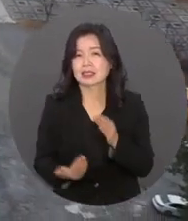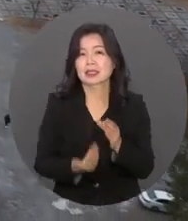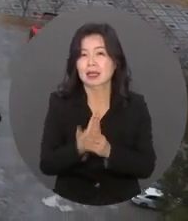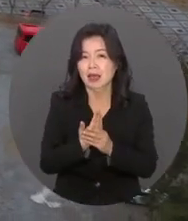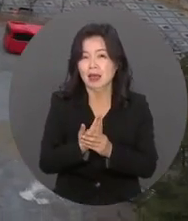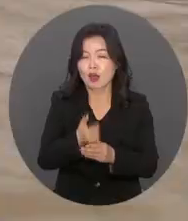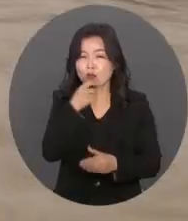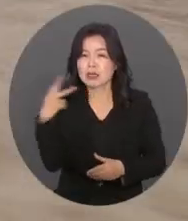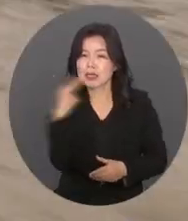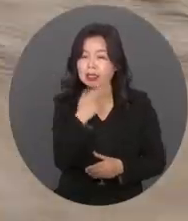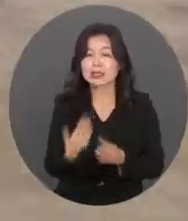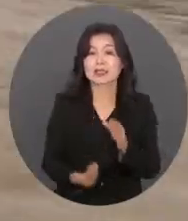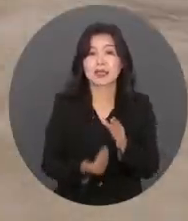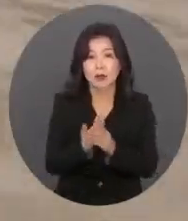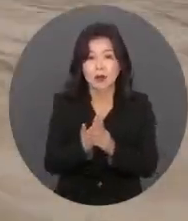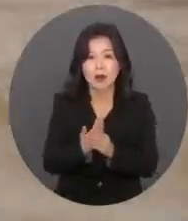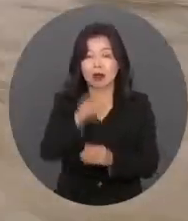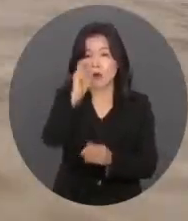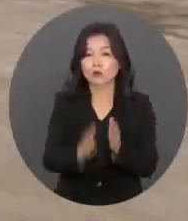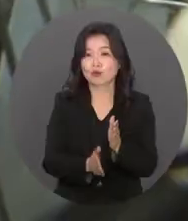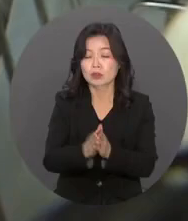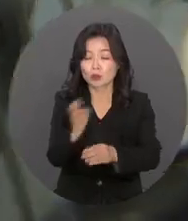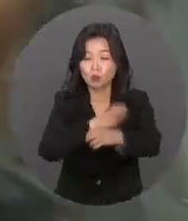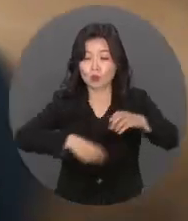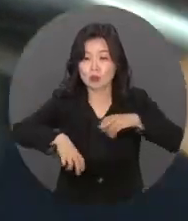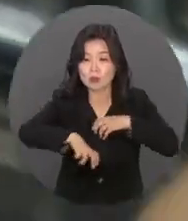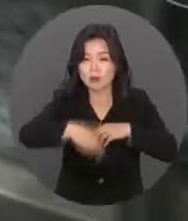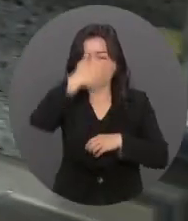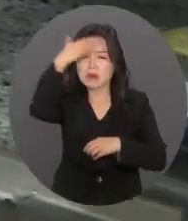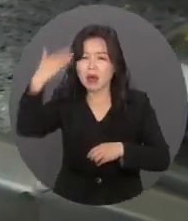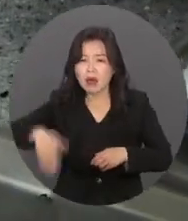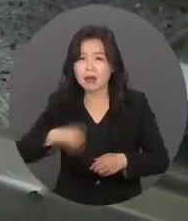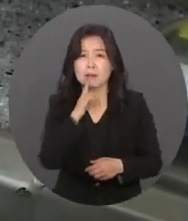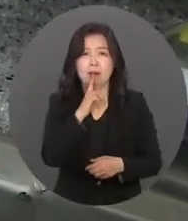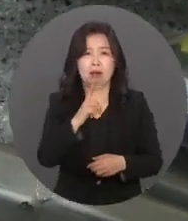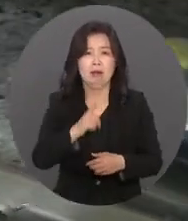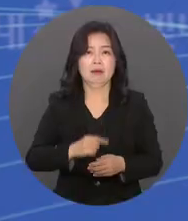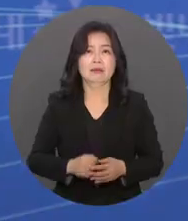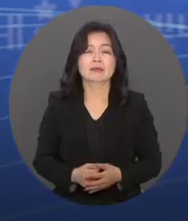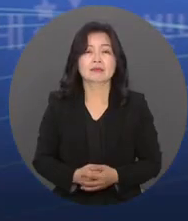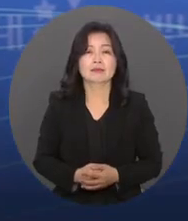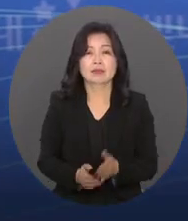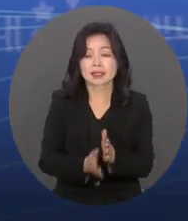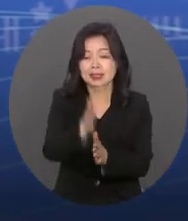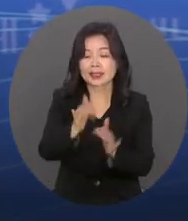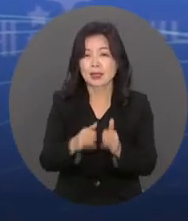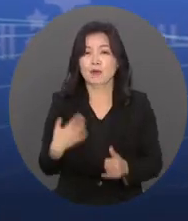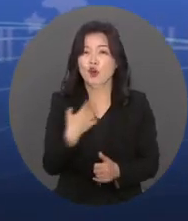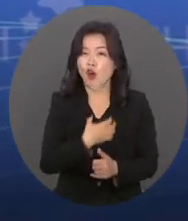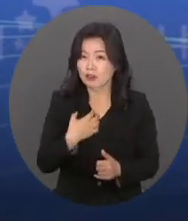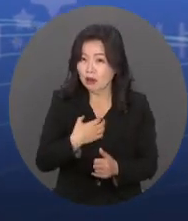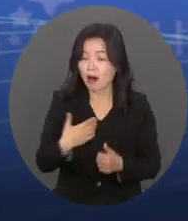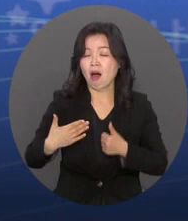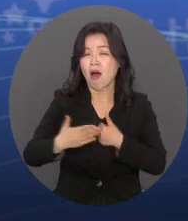물난리와 단수 사태인데도 광주시는 그나마 빨리 대처해서 더 큰 피해를 막았다는 입장입니다. 시민 여러분들의 염려